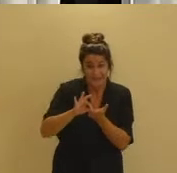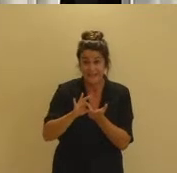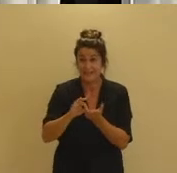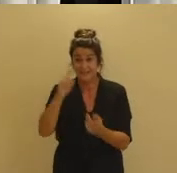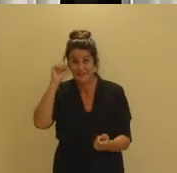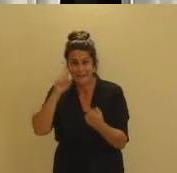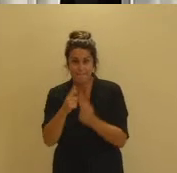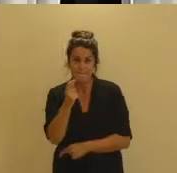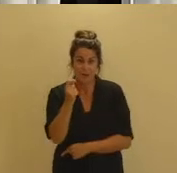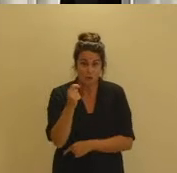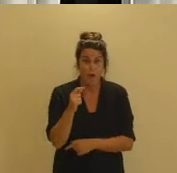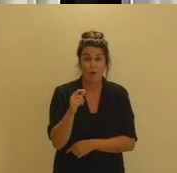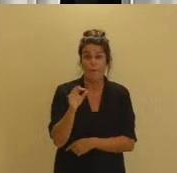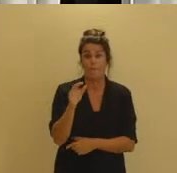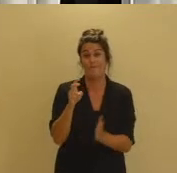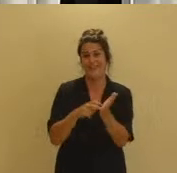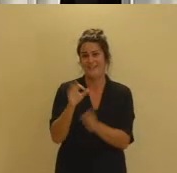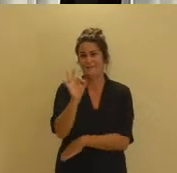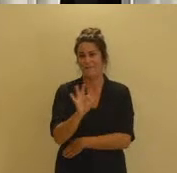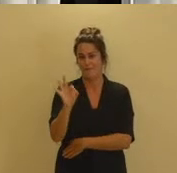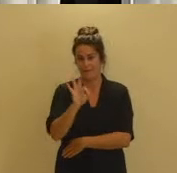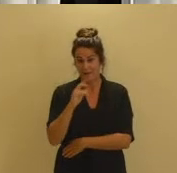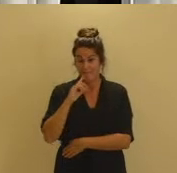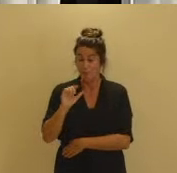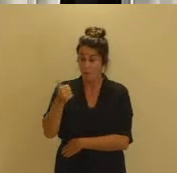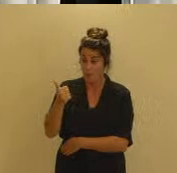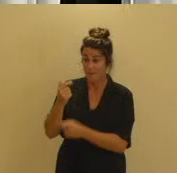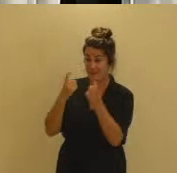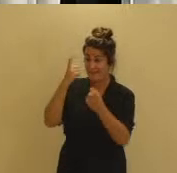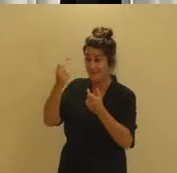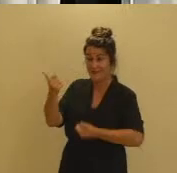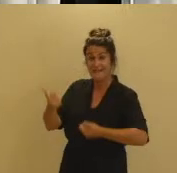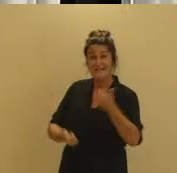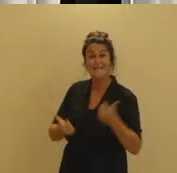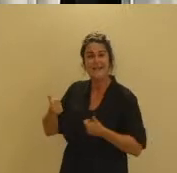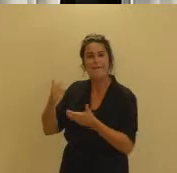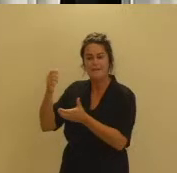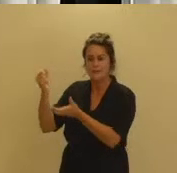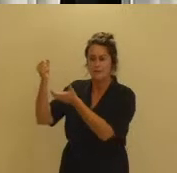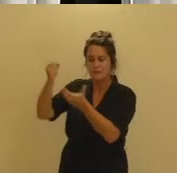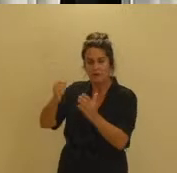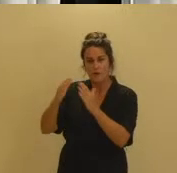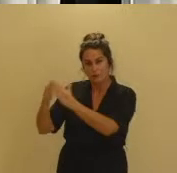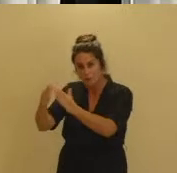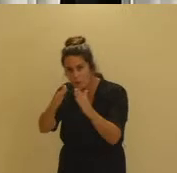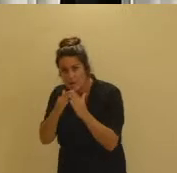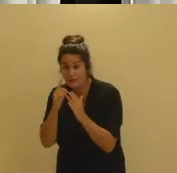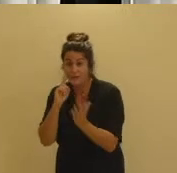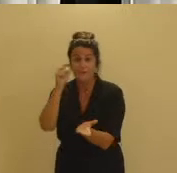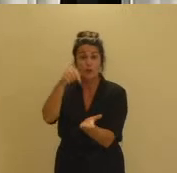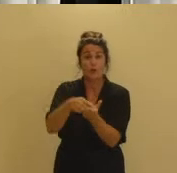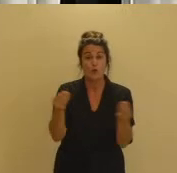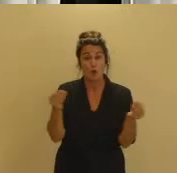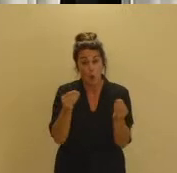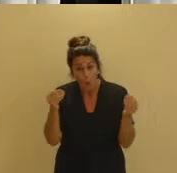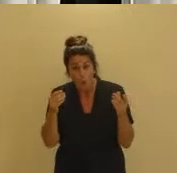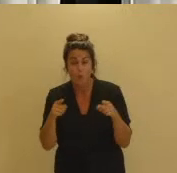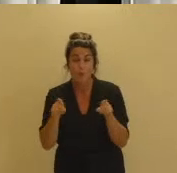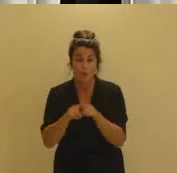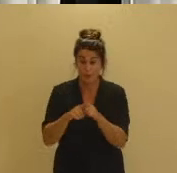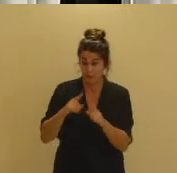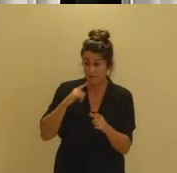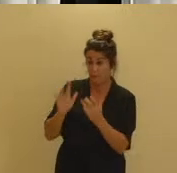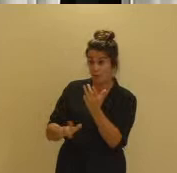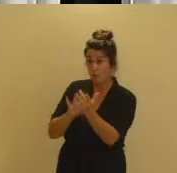temps, elle nous amènerait à interroger le service des domaines afin d'obtenir une estimation de l'emplacement réservé et des servitudes de logements